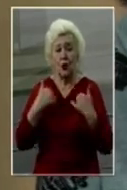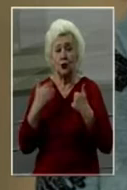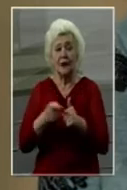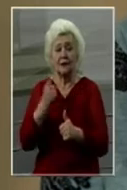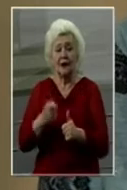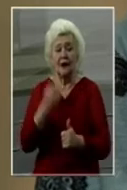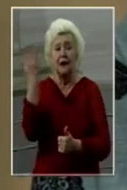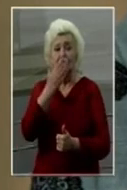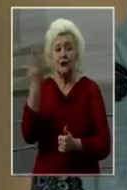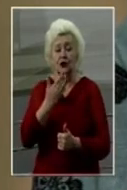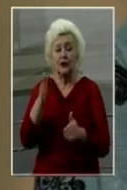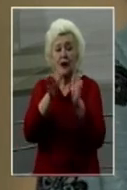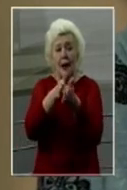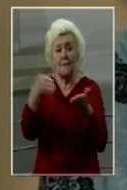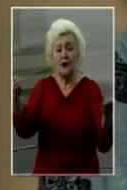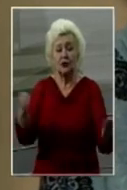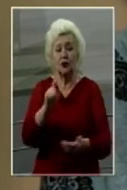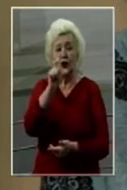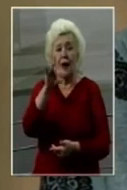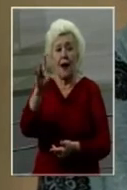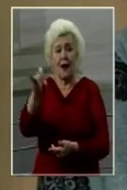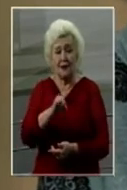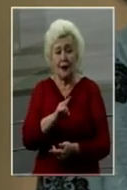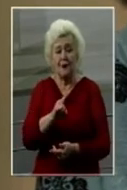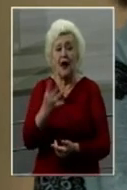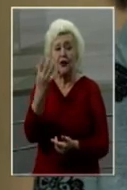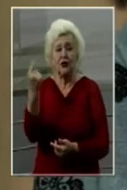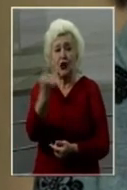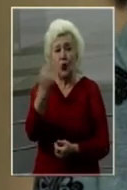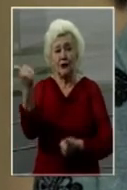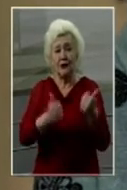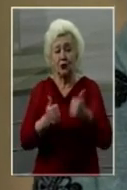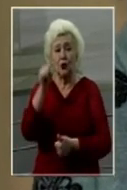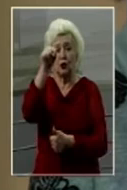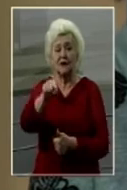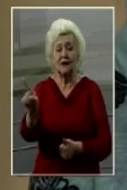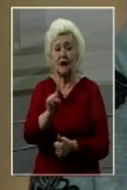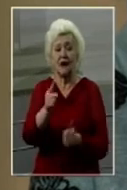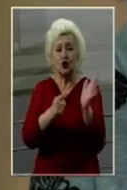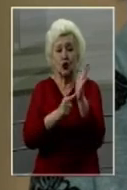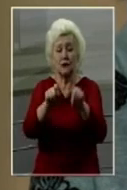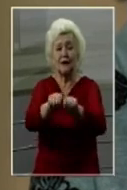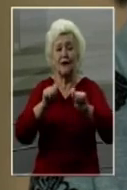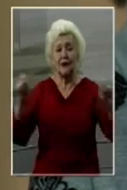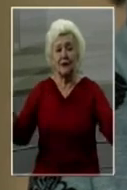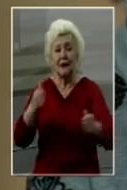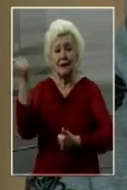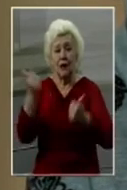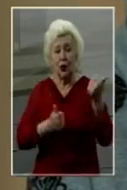називається «Читання планшетної ери». А ще один конкурс – це 6-й відкритий